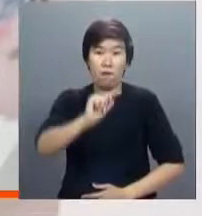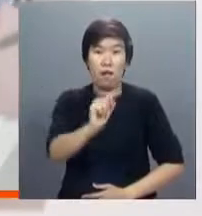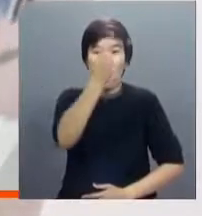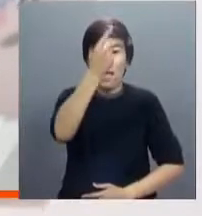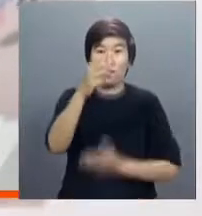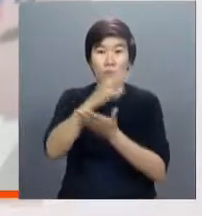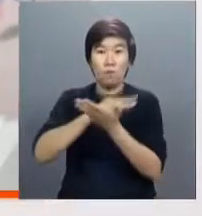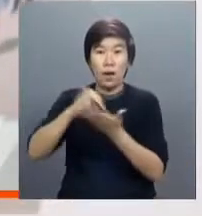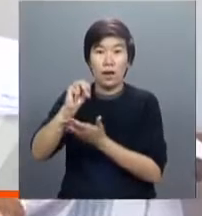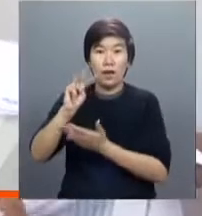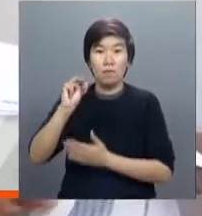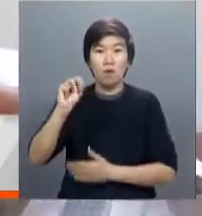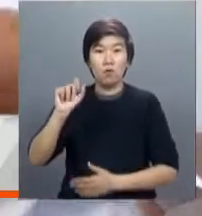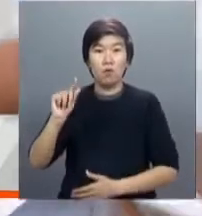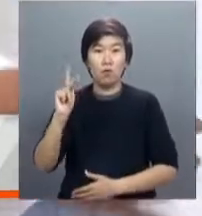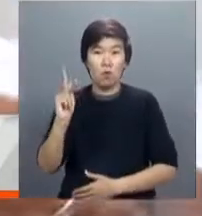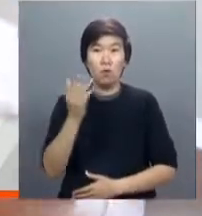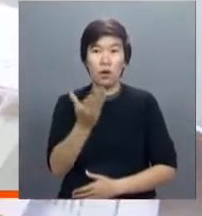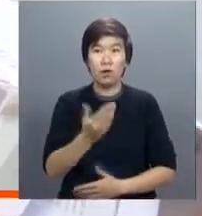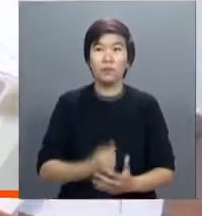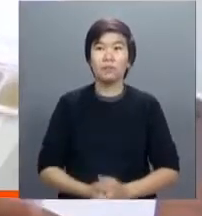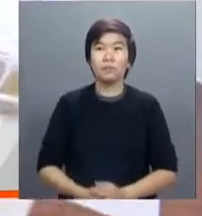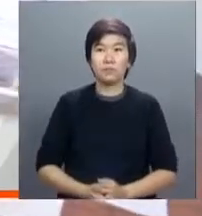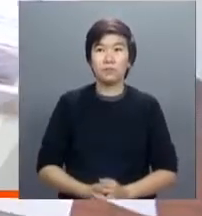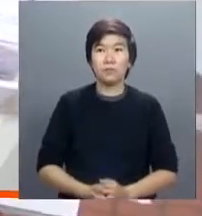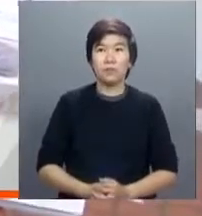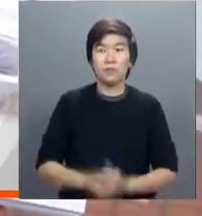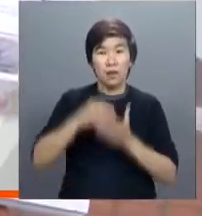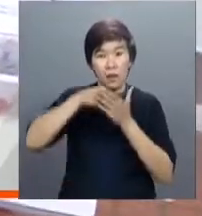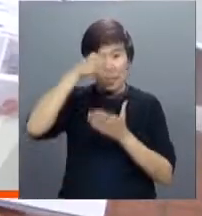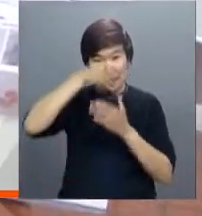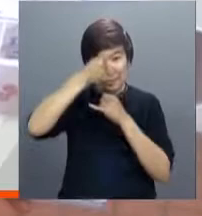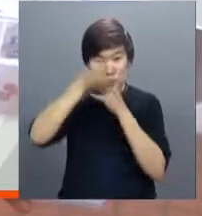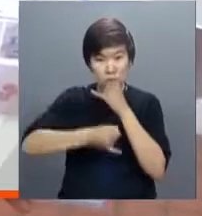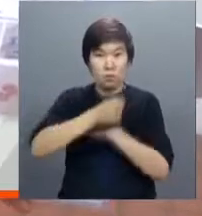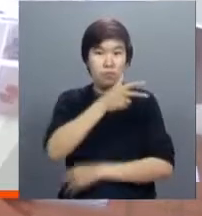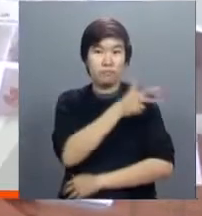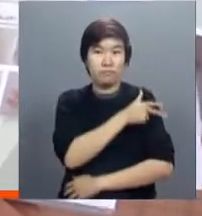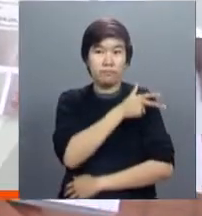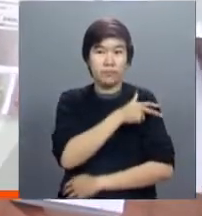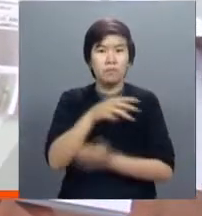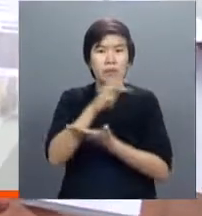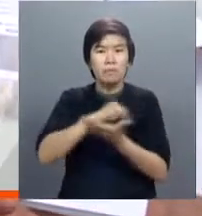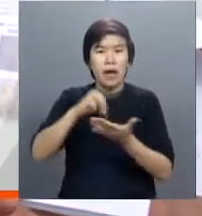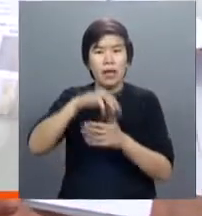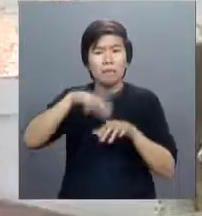ความรู้ใหม่สู่สาธารณะก่อนจบการศึกษาศิลปะขั้นสูงที่เปิดสอนในไทยเพียงไม่กี่แห่ง